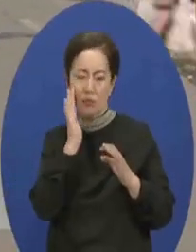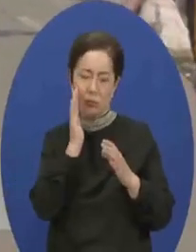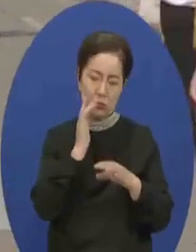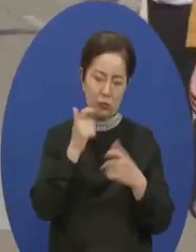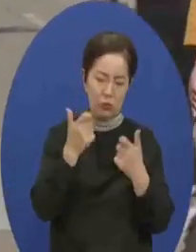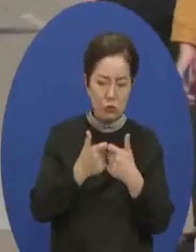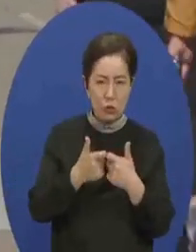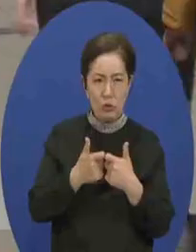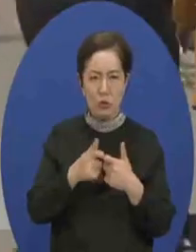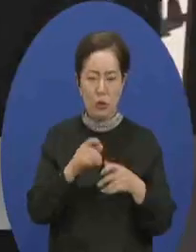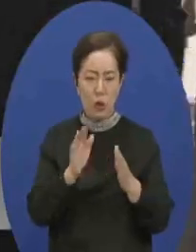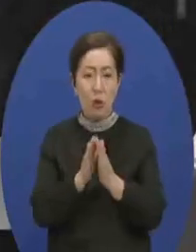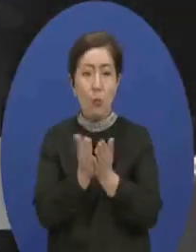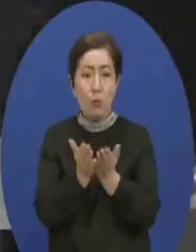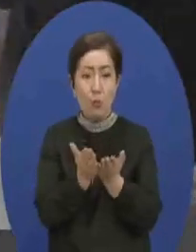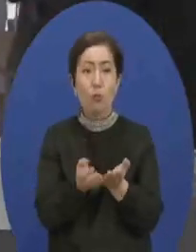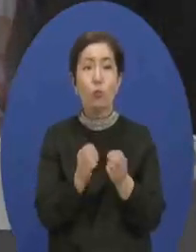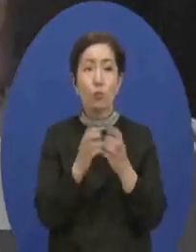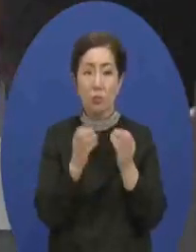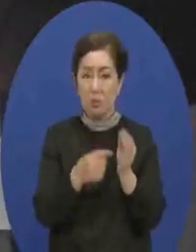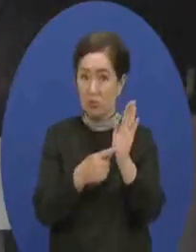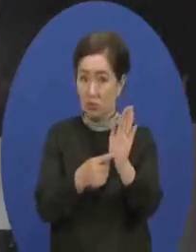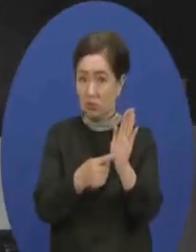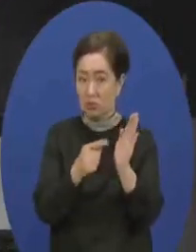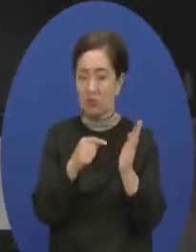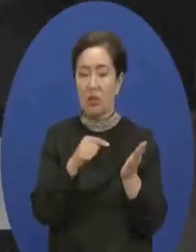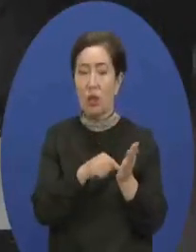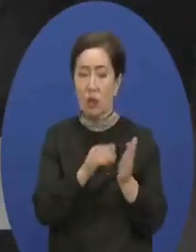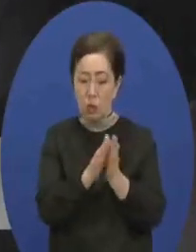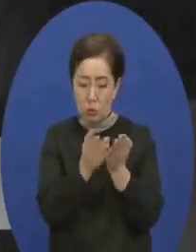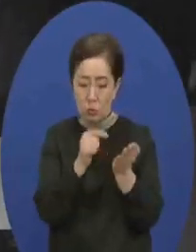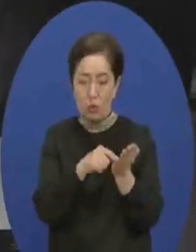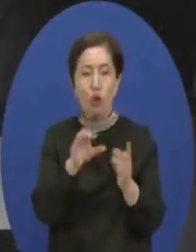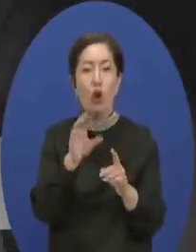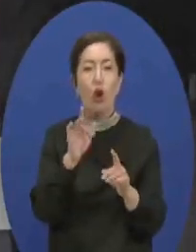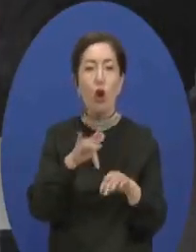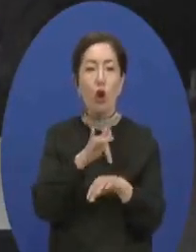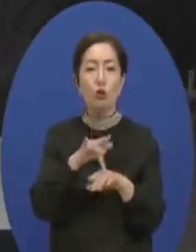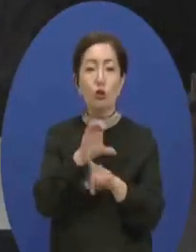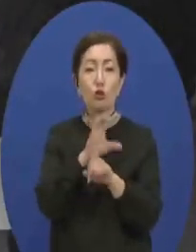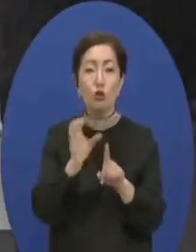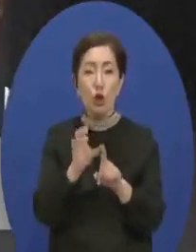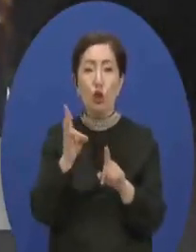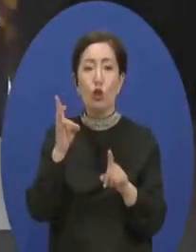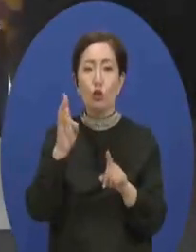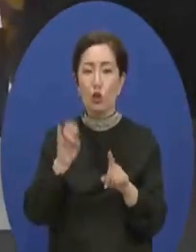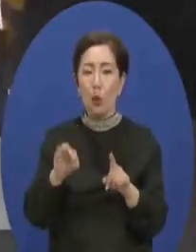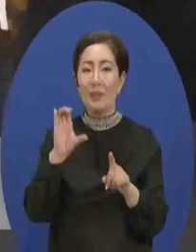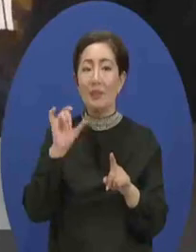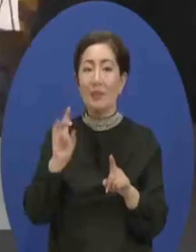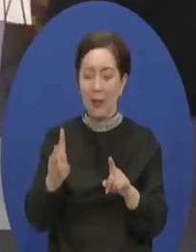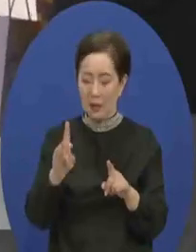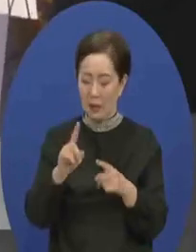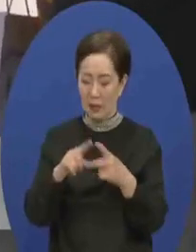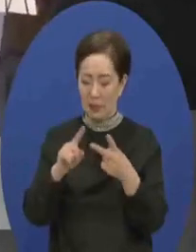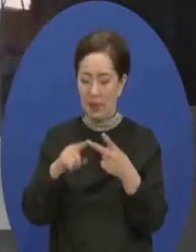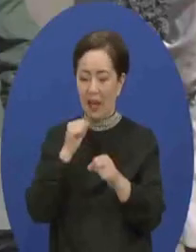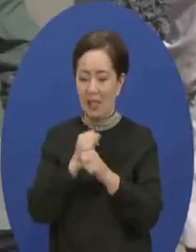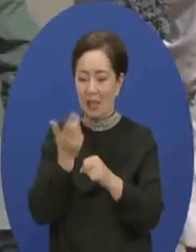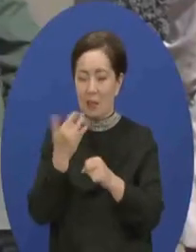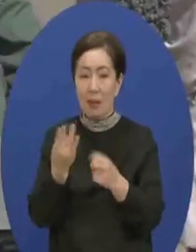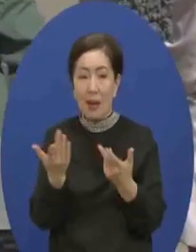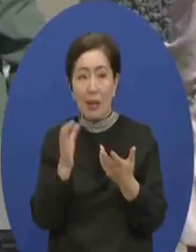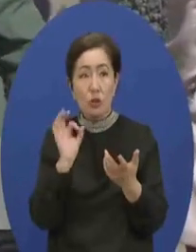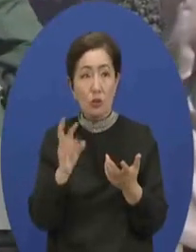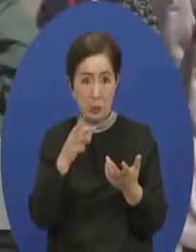сонгоход зориулсан гарын явуулгатай болжээ. Энэ гарын явуулгад хотын соёл, номын сан болон ажлын байрыг хаанаас хэрхэн олж авах зэрэг мэдээллүүд